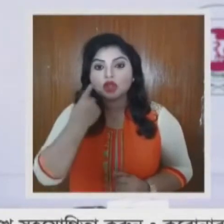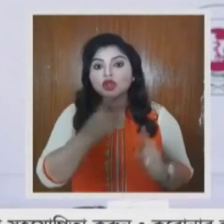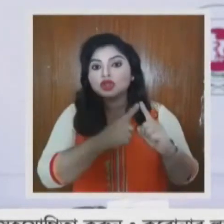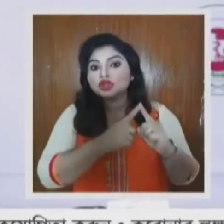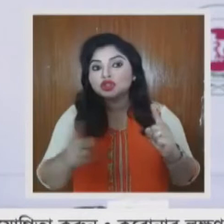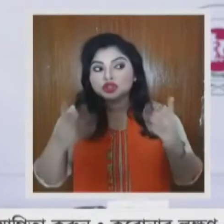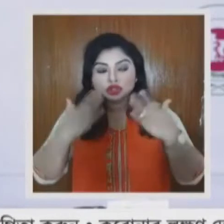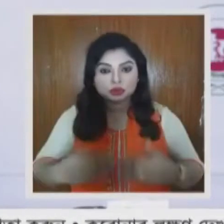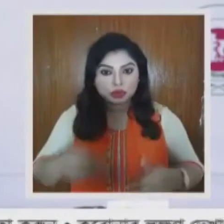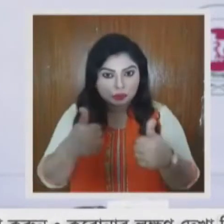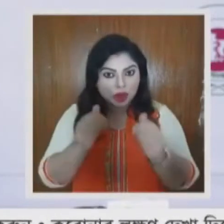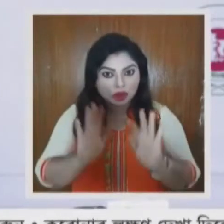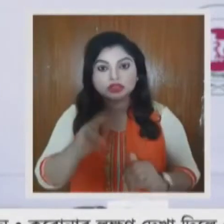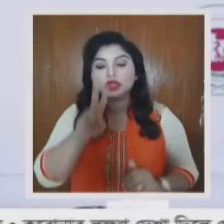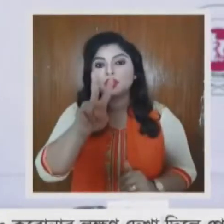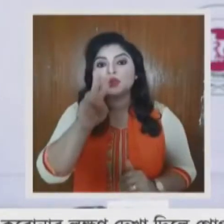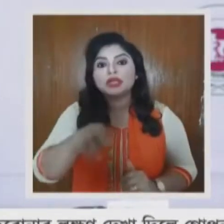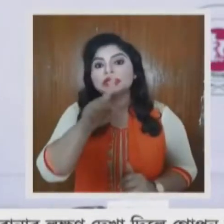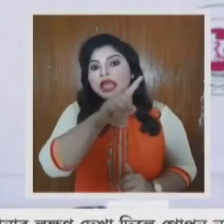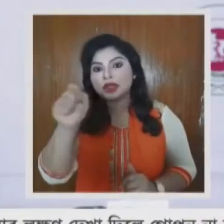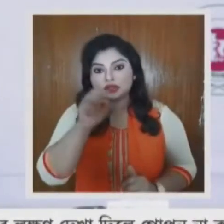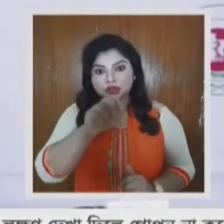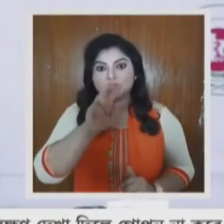হার 20.20%।